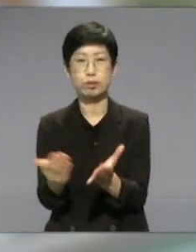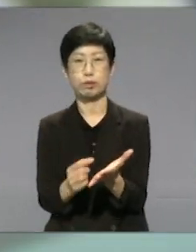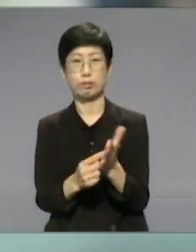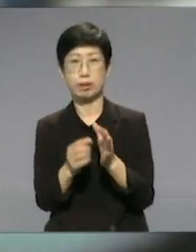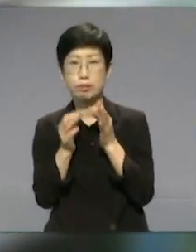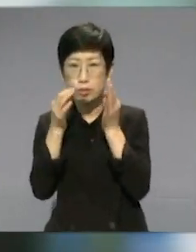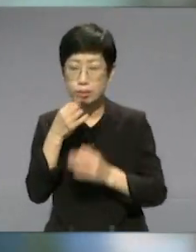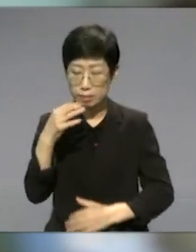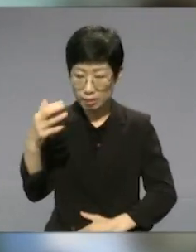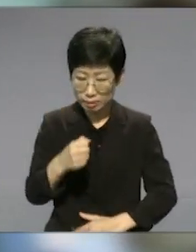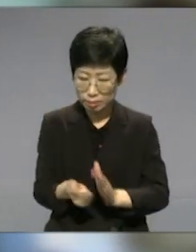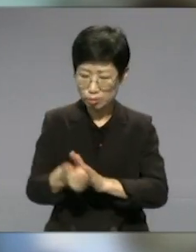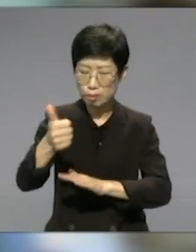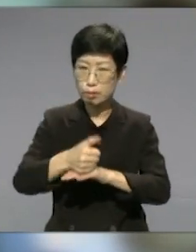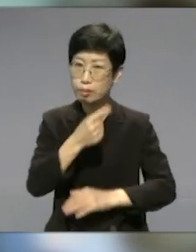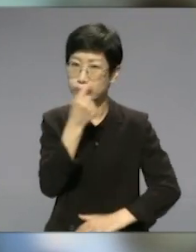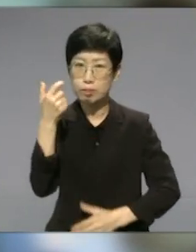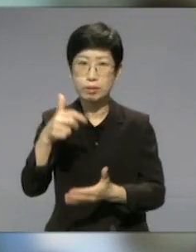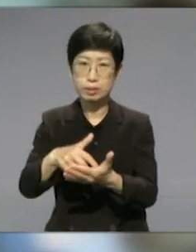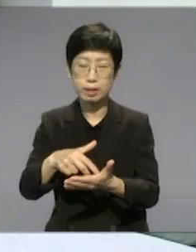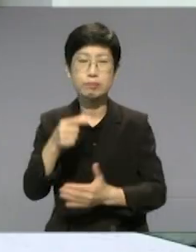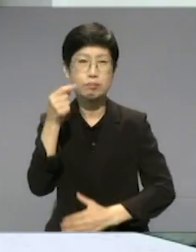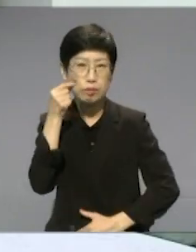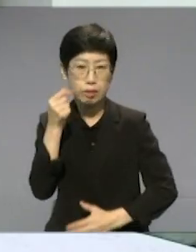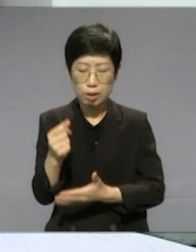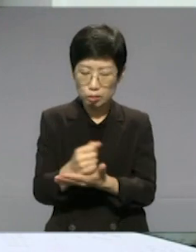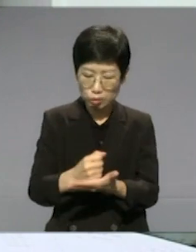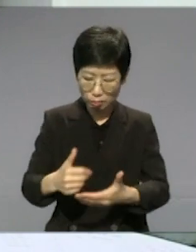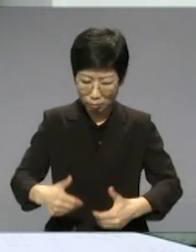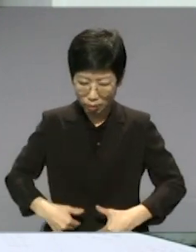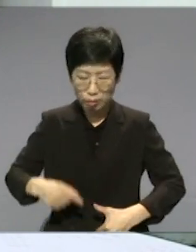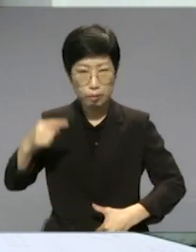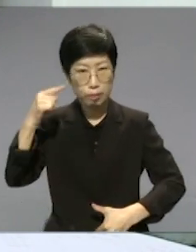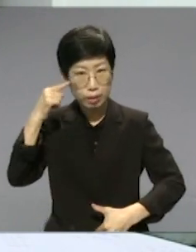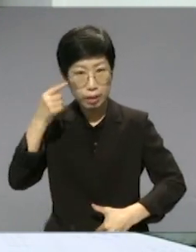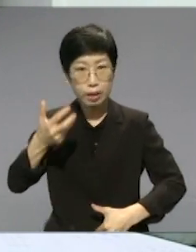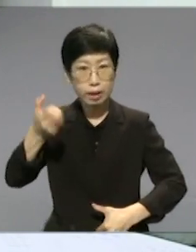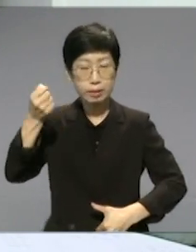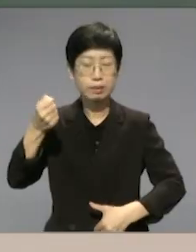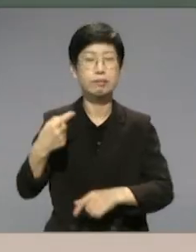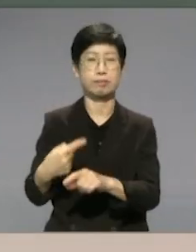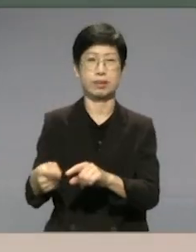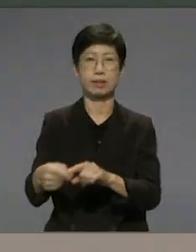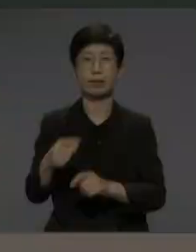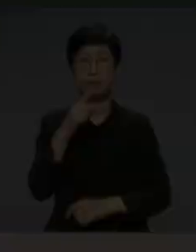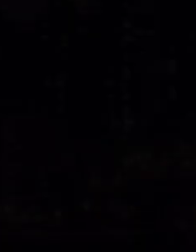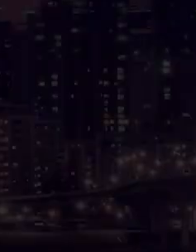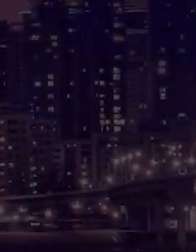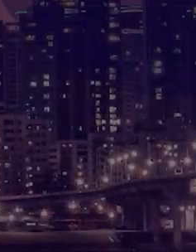노력만으로는 성공을 보장할 수 없고 운도 따라야 한다는 의식을 보여주는 것으로 해석했습니다